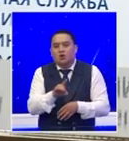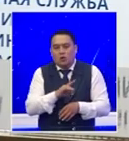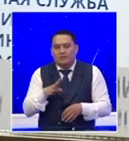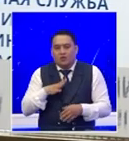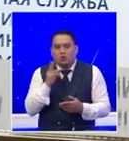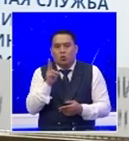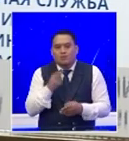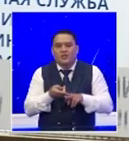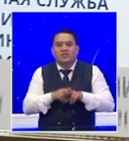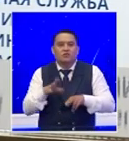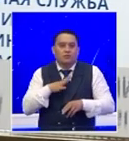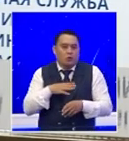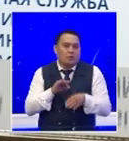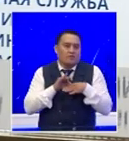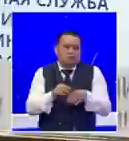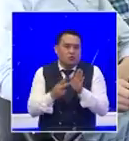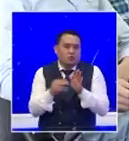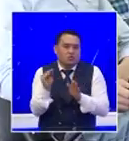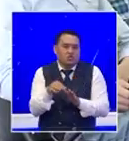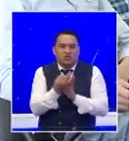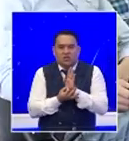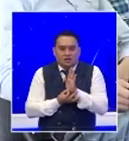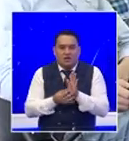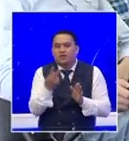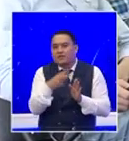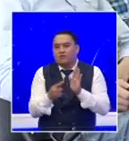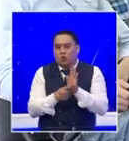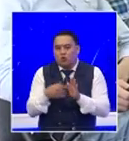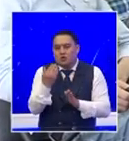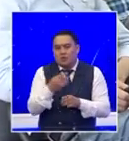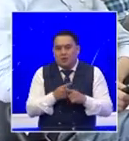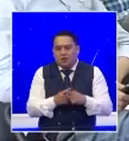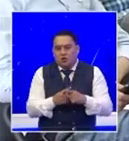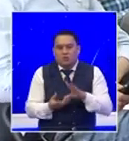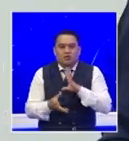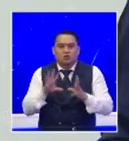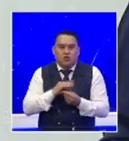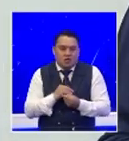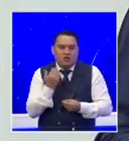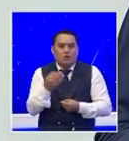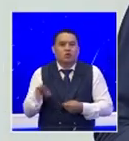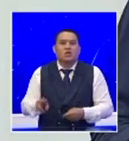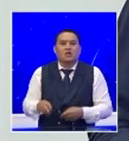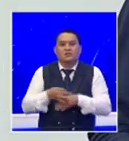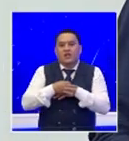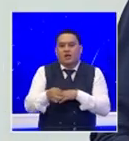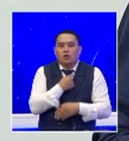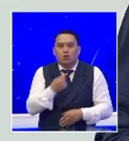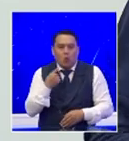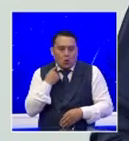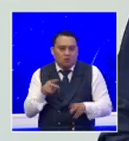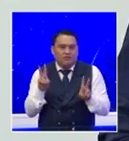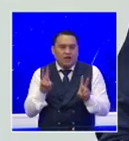На сегодняшний день проведено около 8 тысяч тестов, 27 из них с положительным результатом. По словам директора филиала